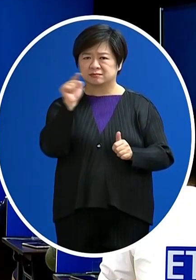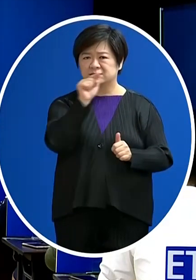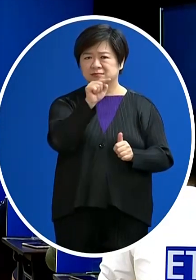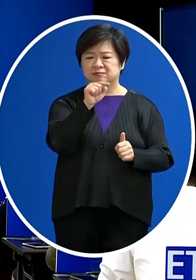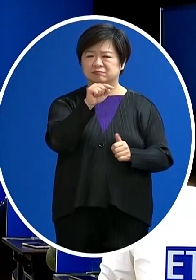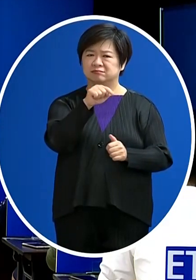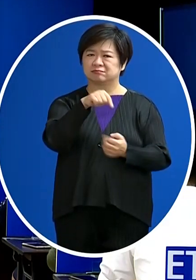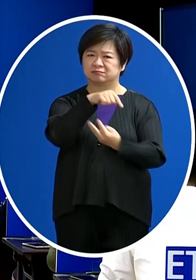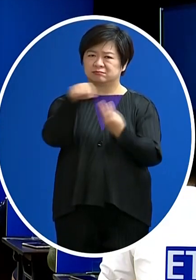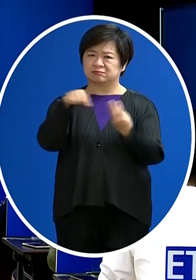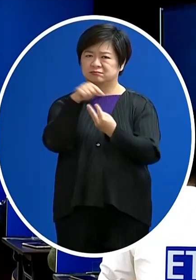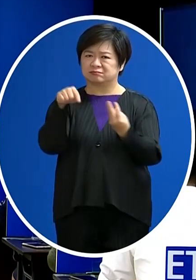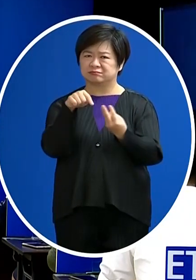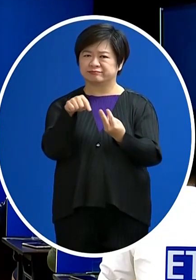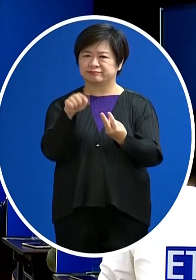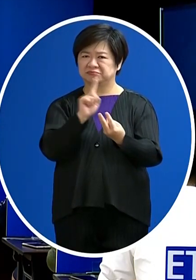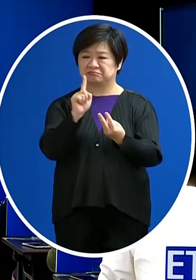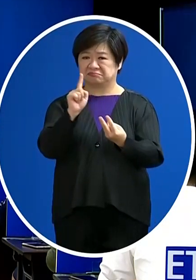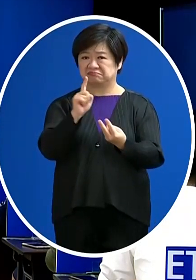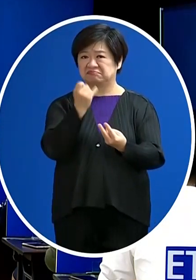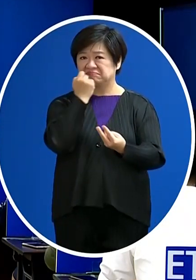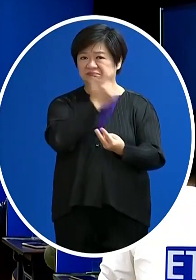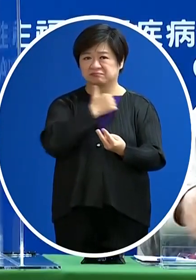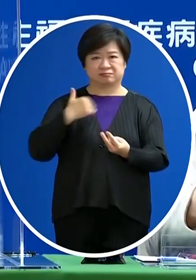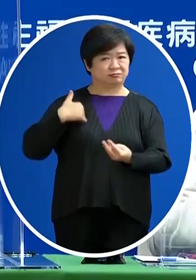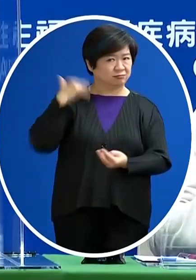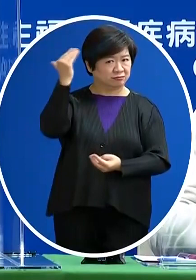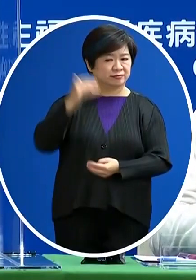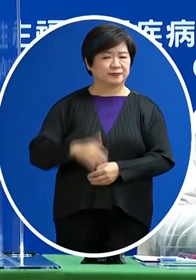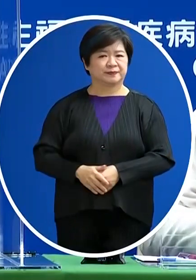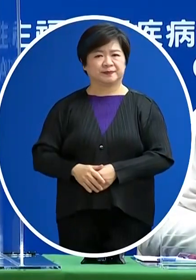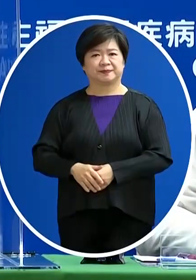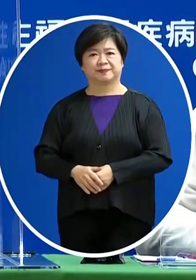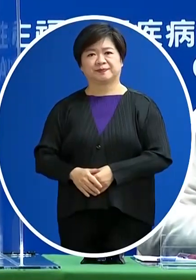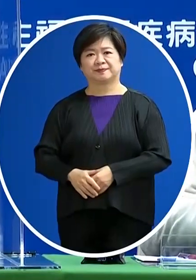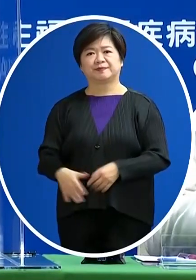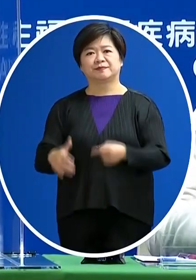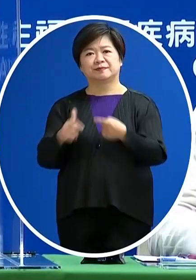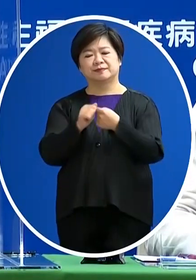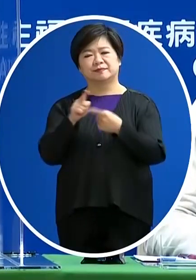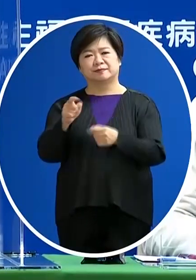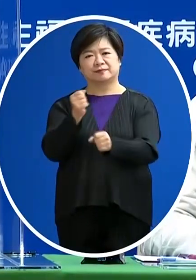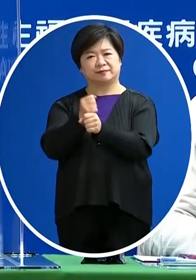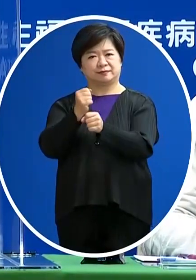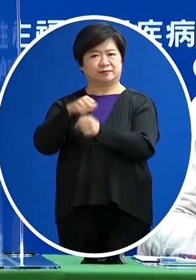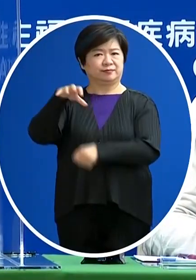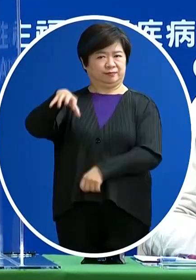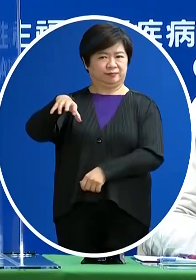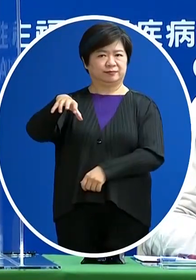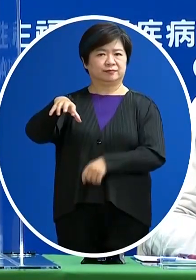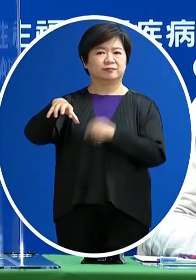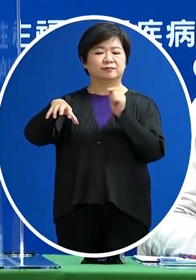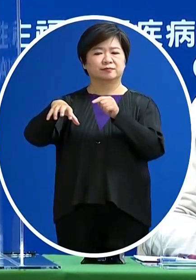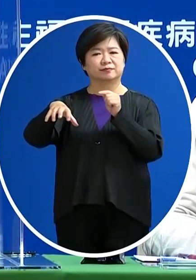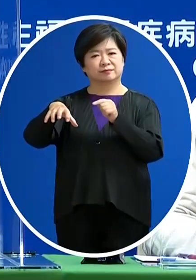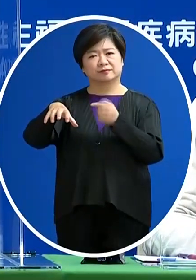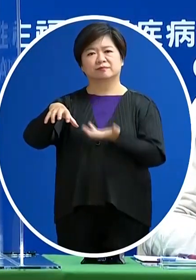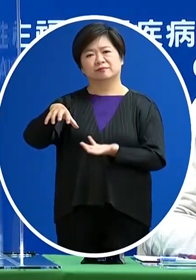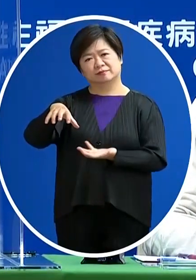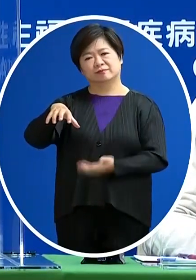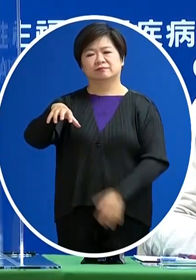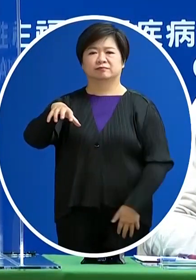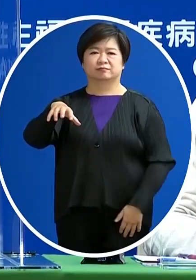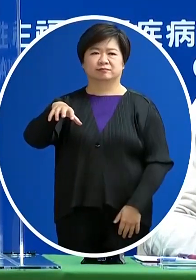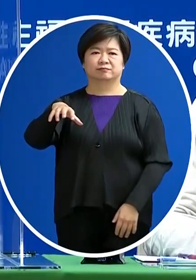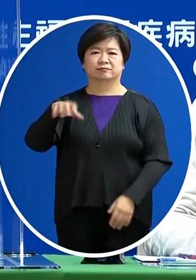起来，目前哪一个是比较大的机会？谢谢。 好，两个哈，一个就是说在职场内，那还是在那